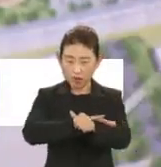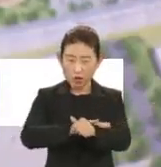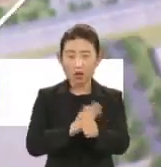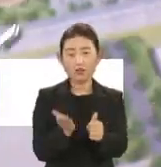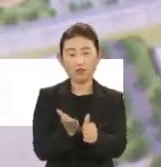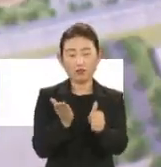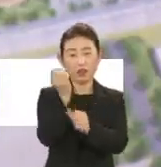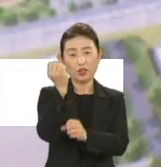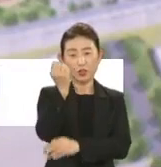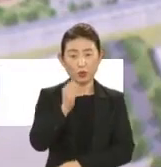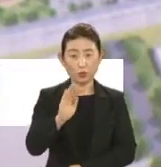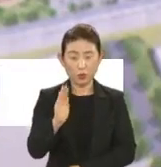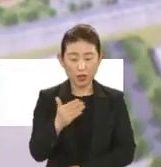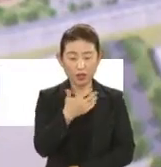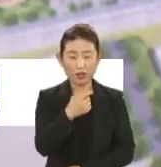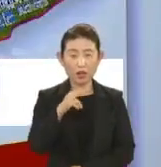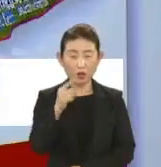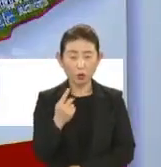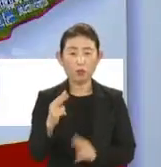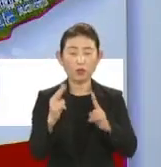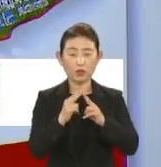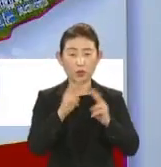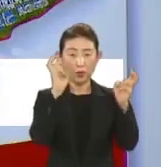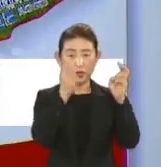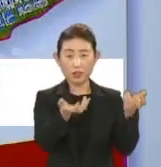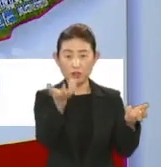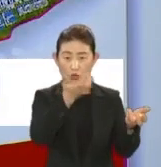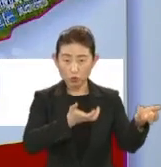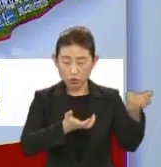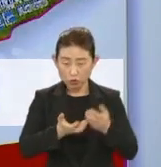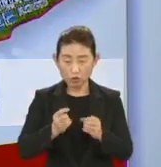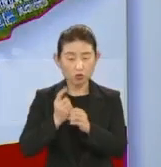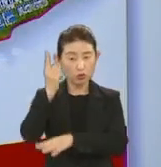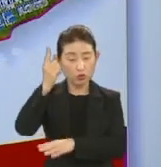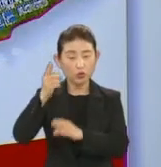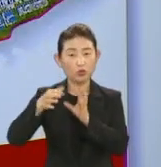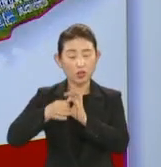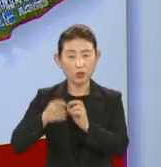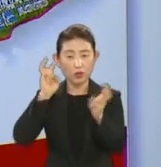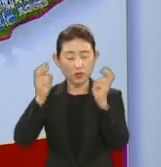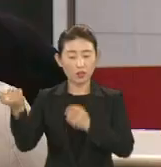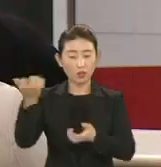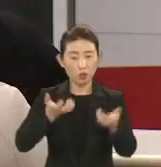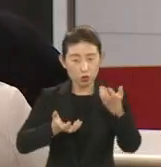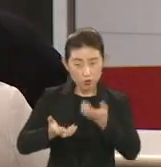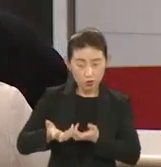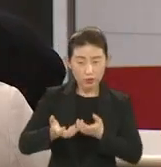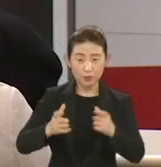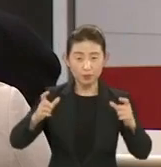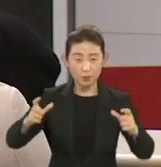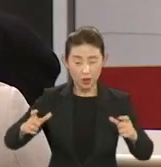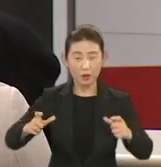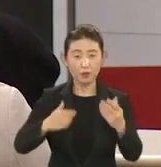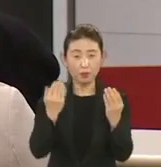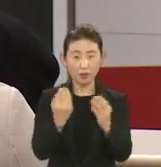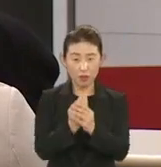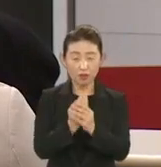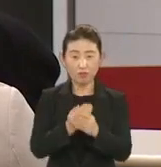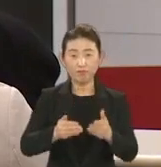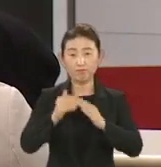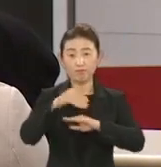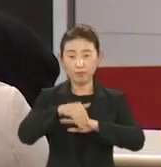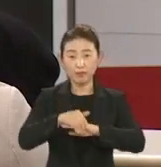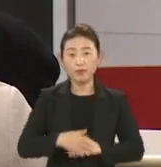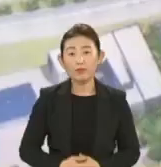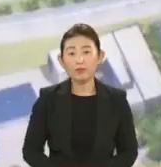마련됐다며 나노, 반도체 관련 기업들과 우주항공 분야 사업체들을 유치해 첨단 산업 클러스터로 조성한다는